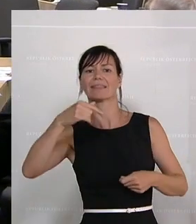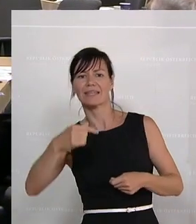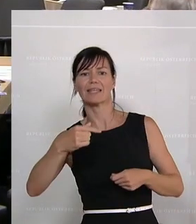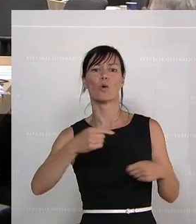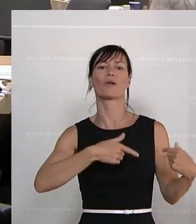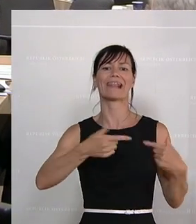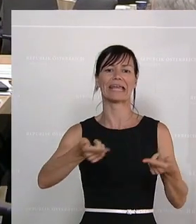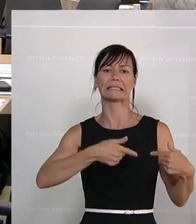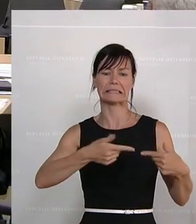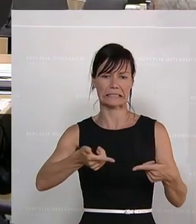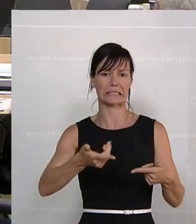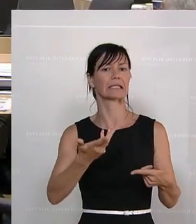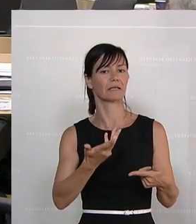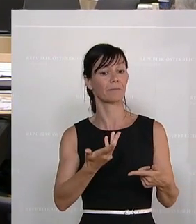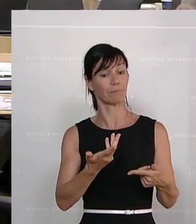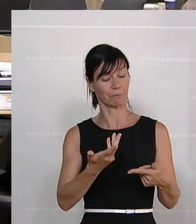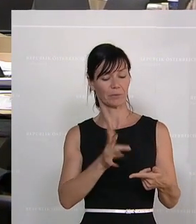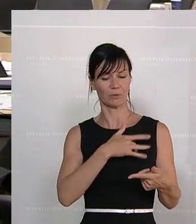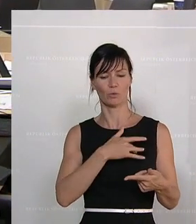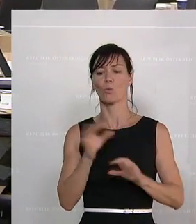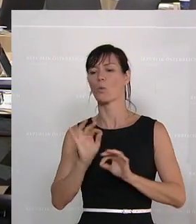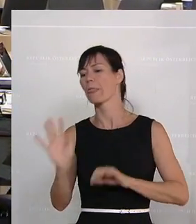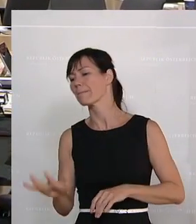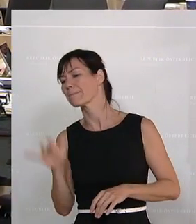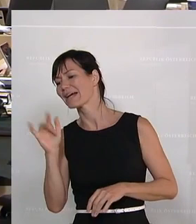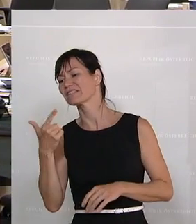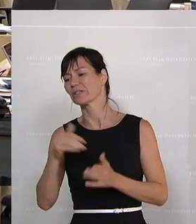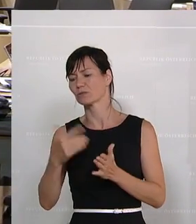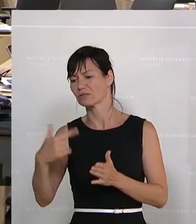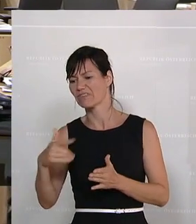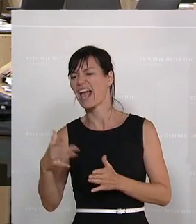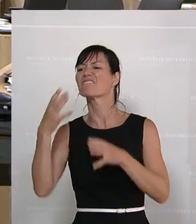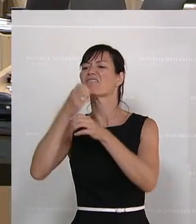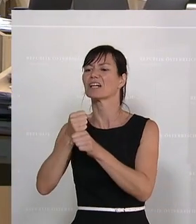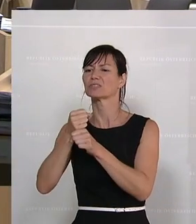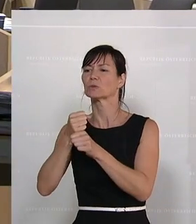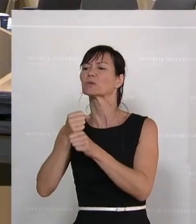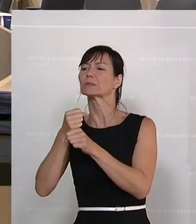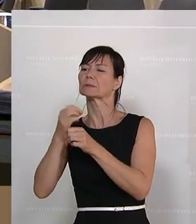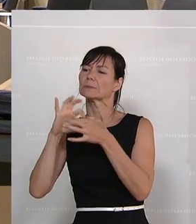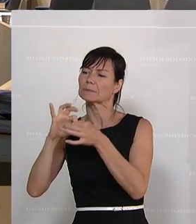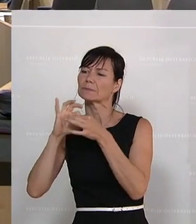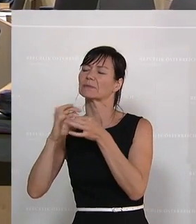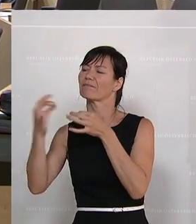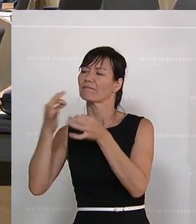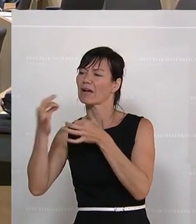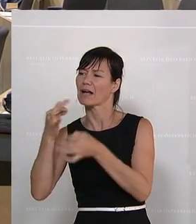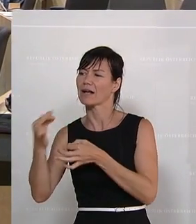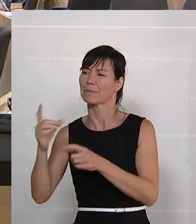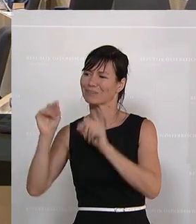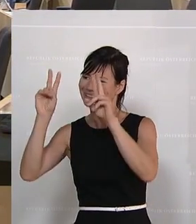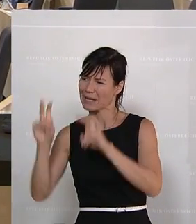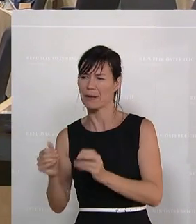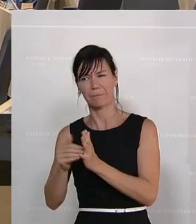oder bei 22 verfassungsrechtliche fragestellungen zur unterhaltsvorschuss also themen wo man externe berater